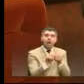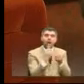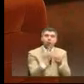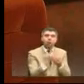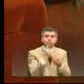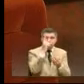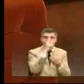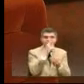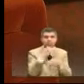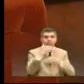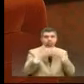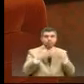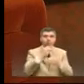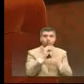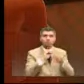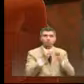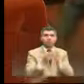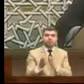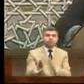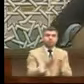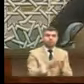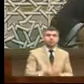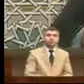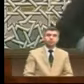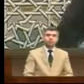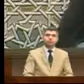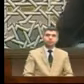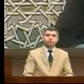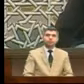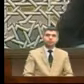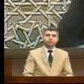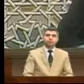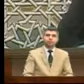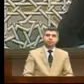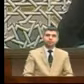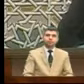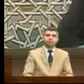يمكننا ان شاء الله اننا نتجاوزوا هذا المشكل شكرا سيد الوزير الكلمة